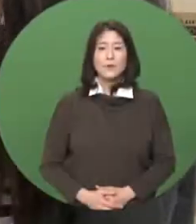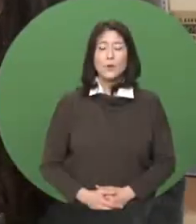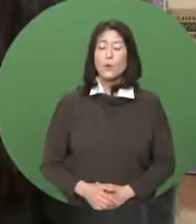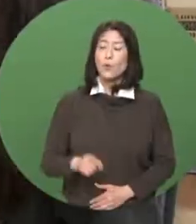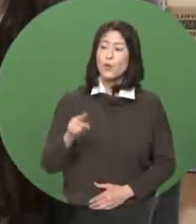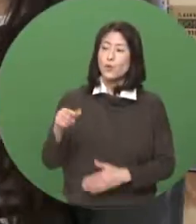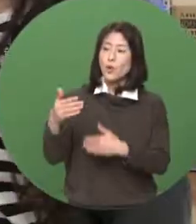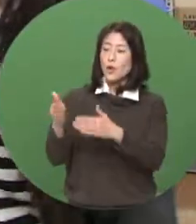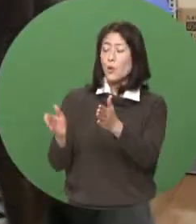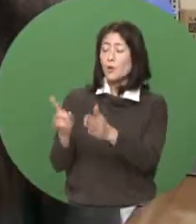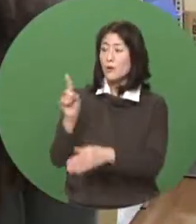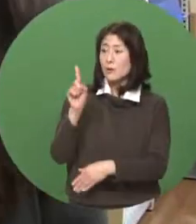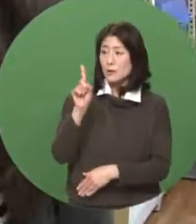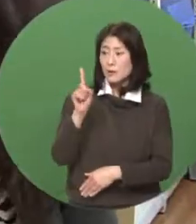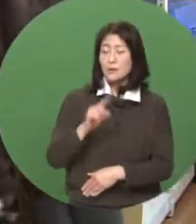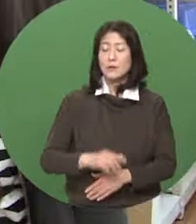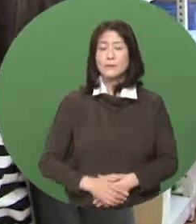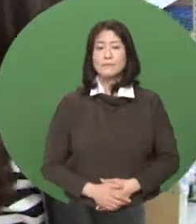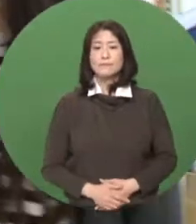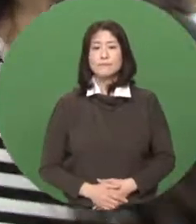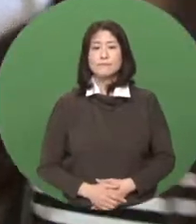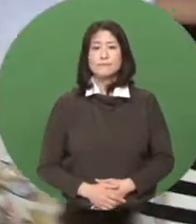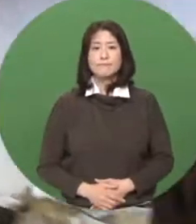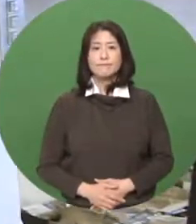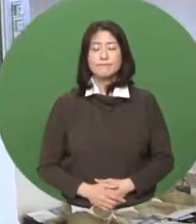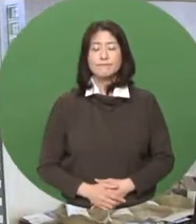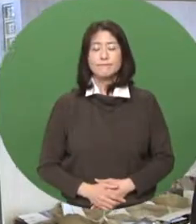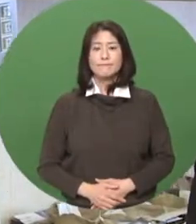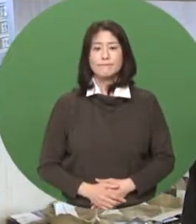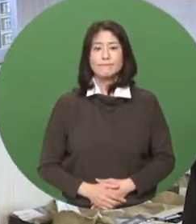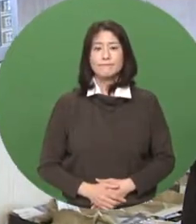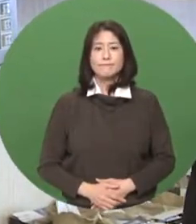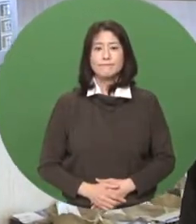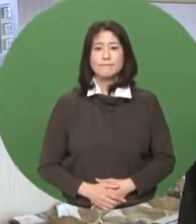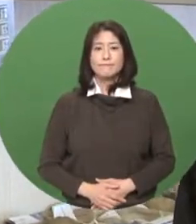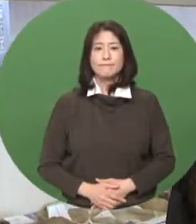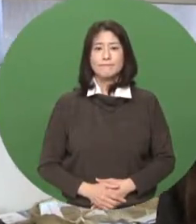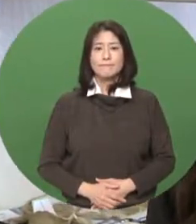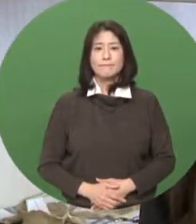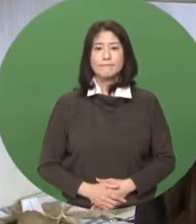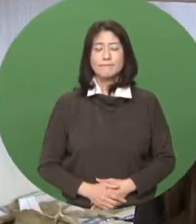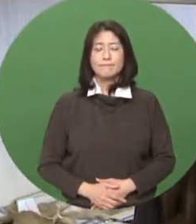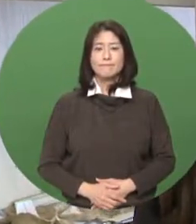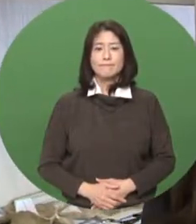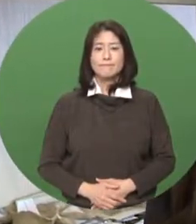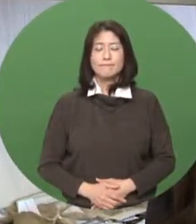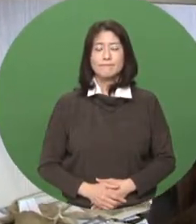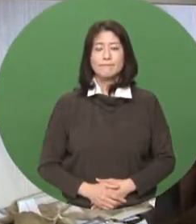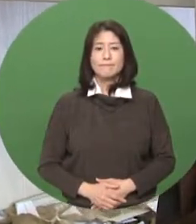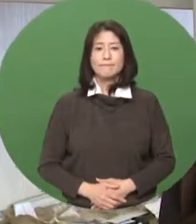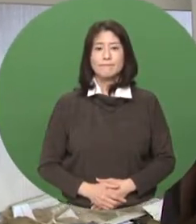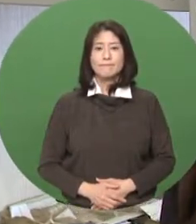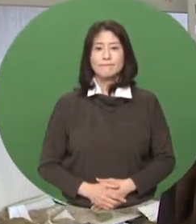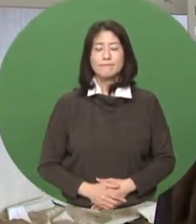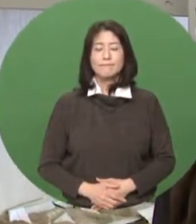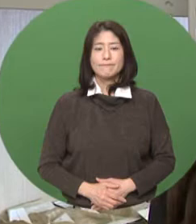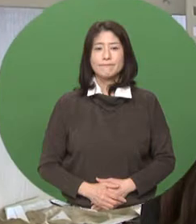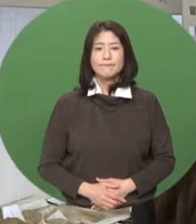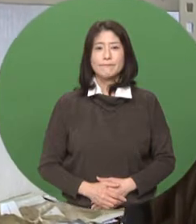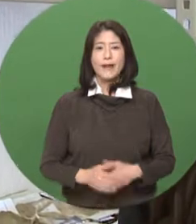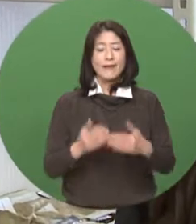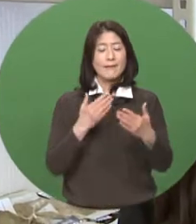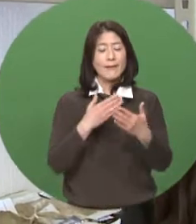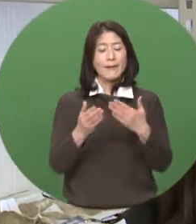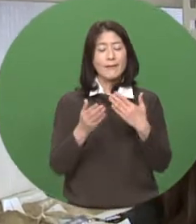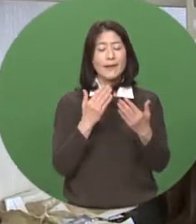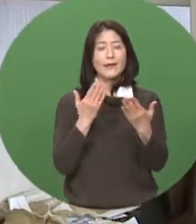この部屋は何をする部屋なんですか。 はい、ここはね、先ほどお話ししました体